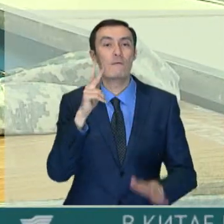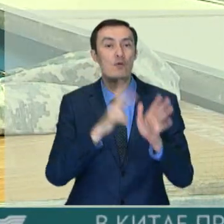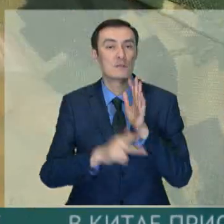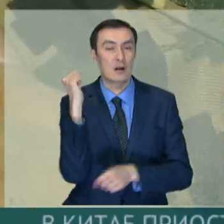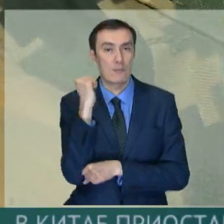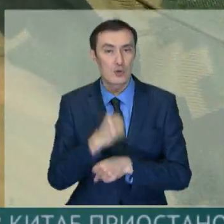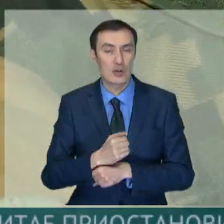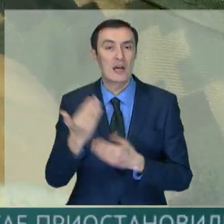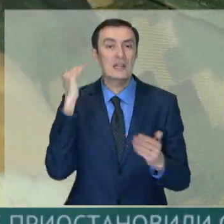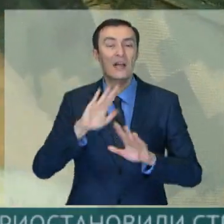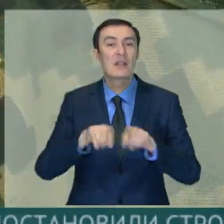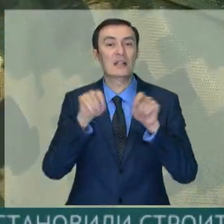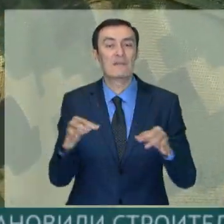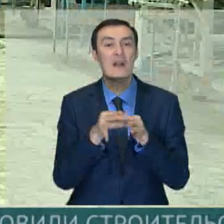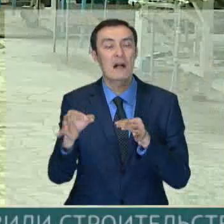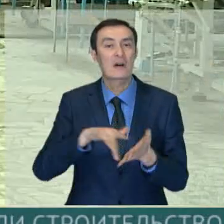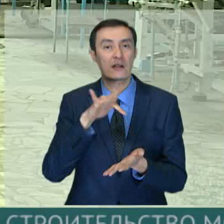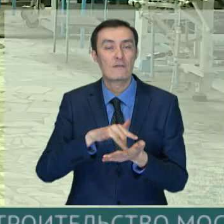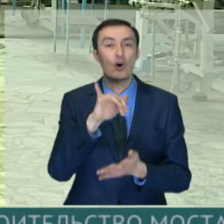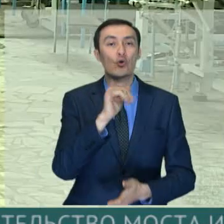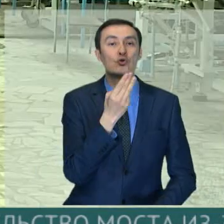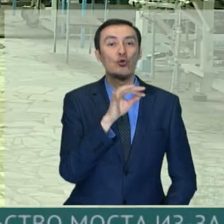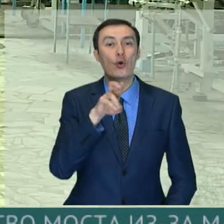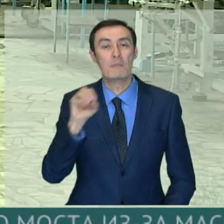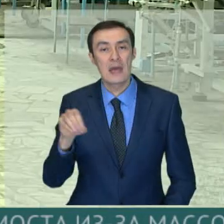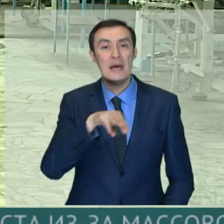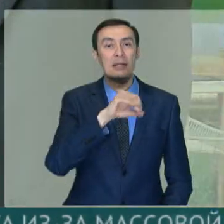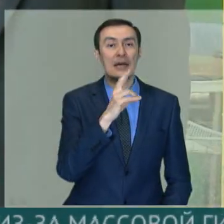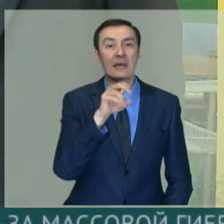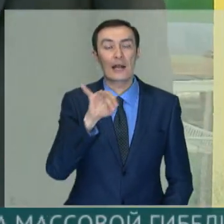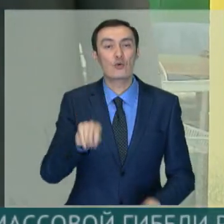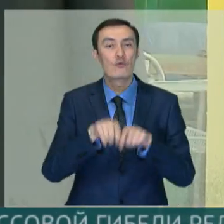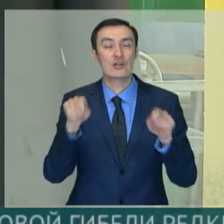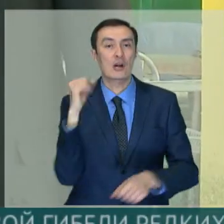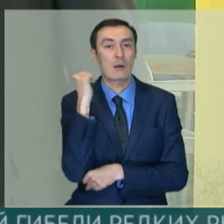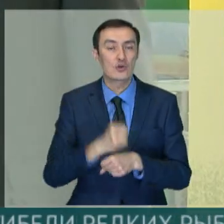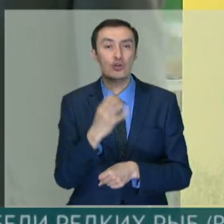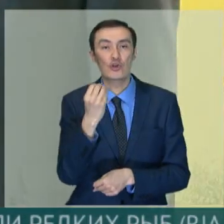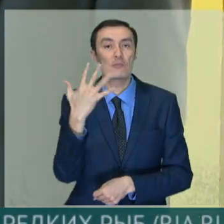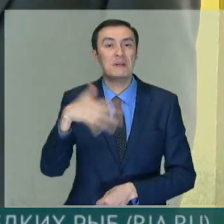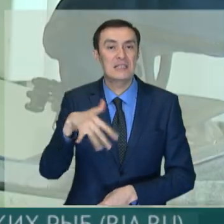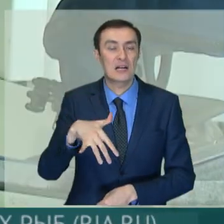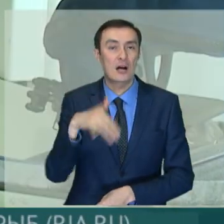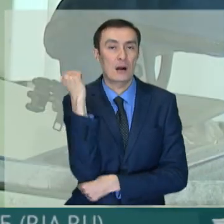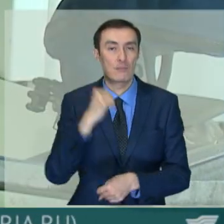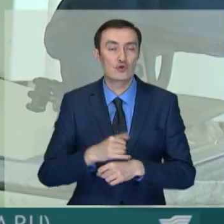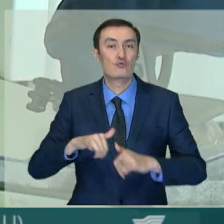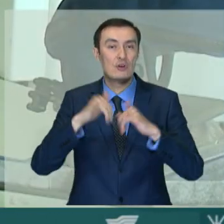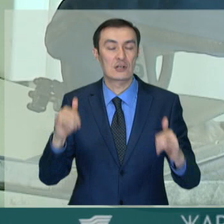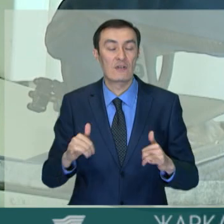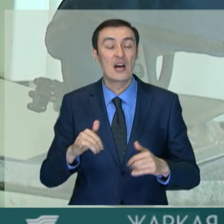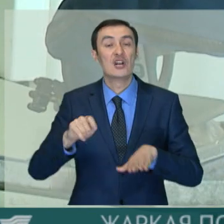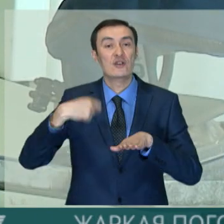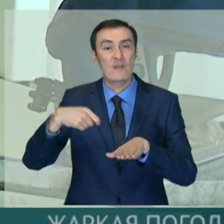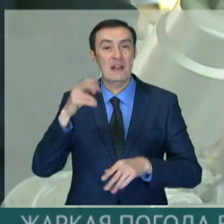специалистов. Недавно он открыл филиалы в городах Уштубе и Текеля и увеличил штат сотрудников еще на 50 человек. Он уверен, что